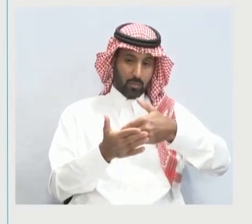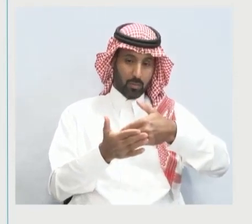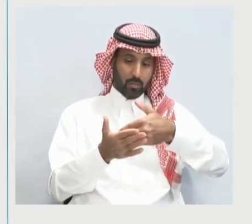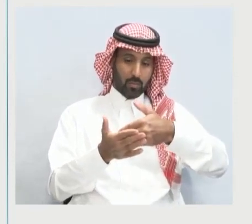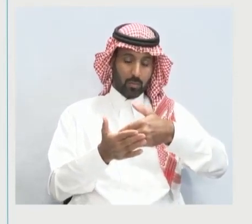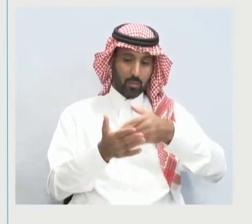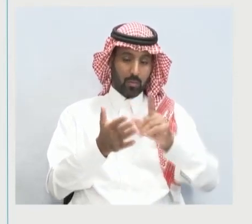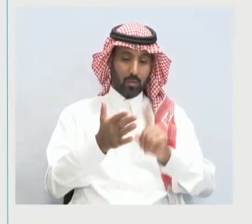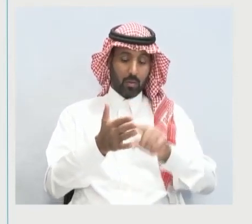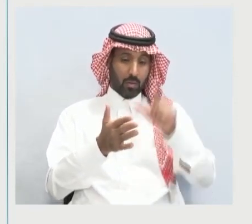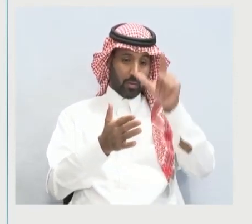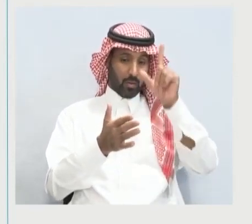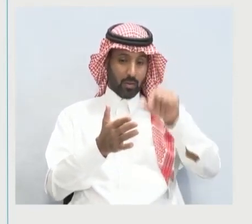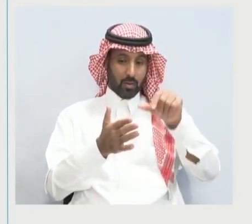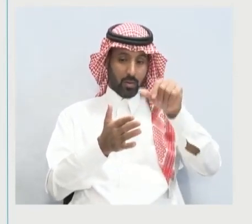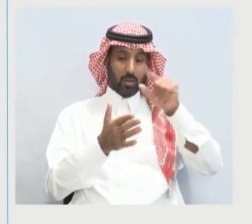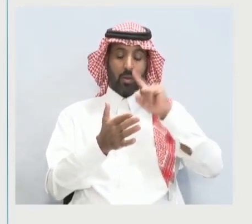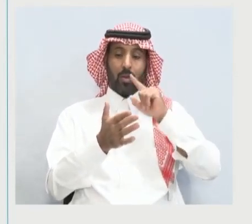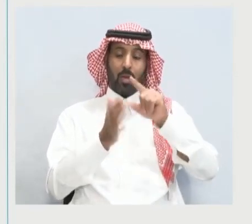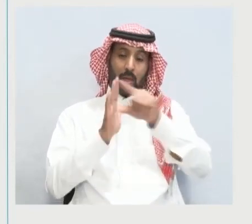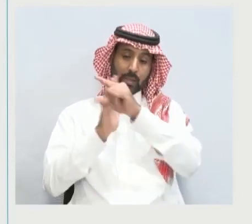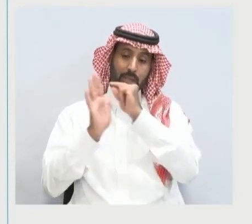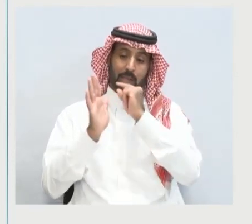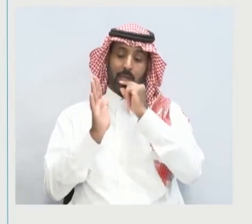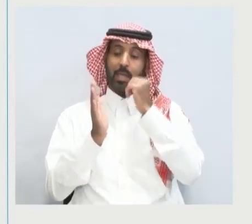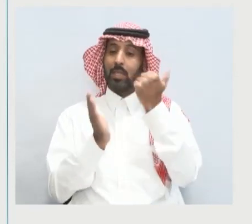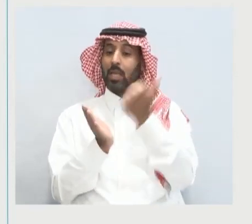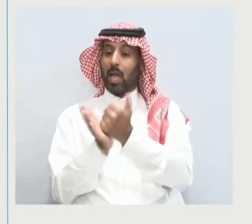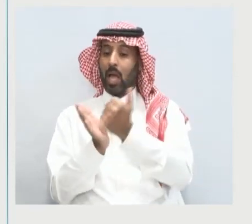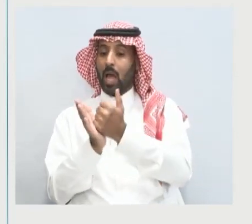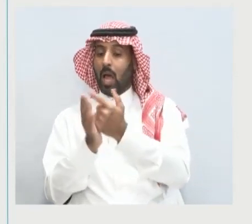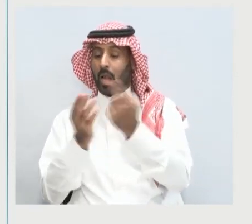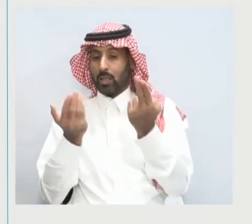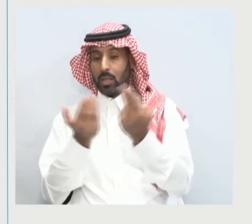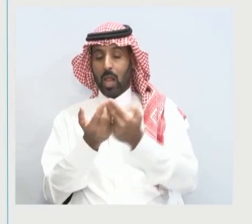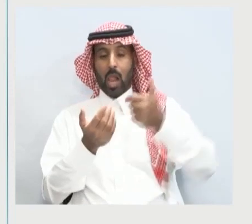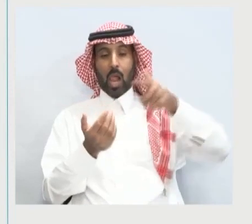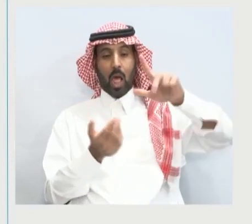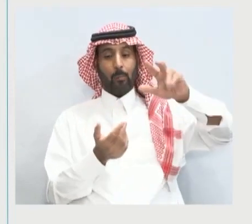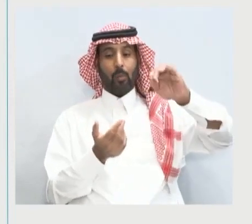من علامه او من قائمه الشريط الرئيسي في المحاذاه